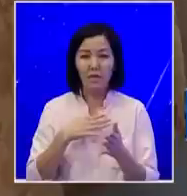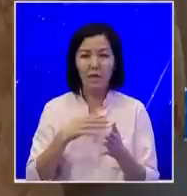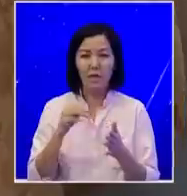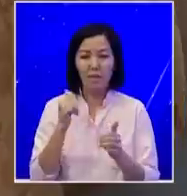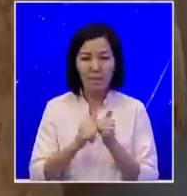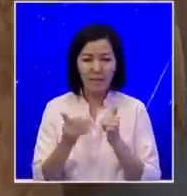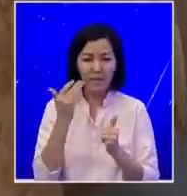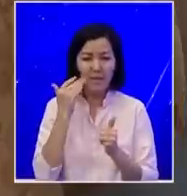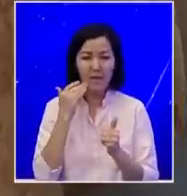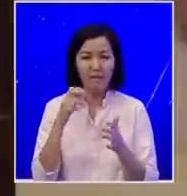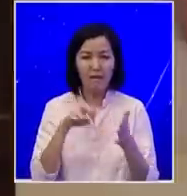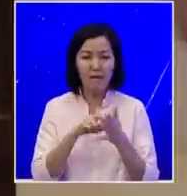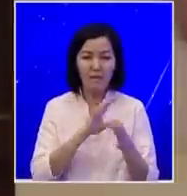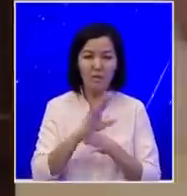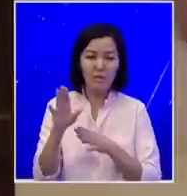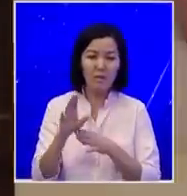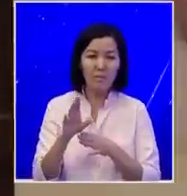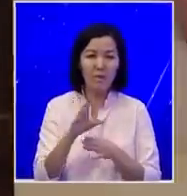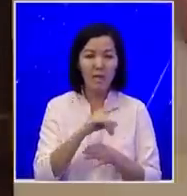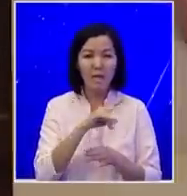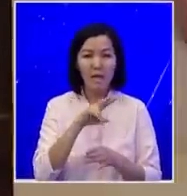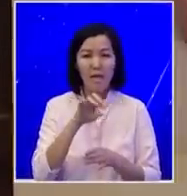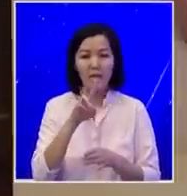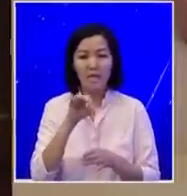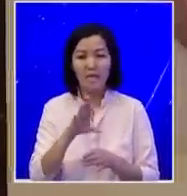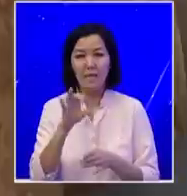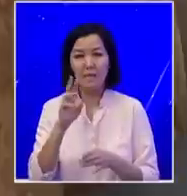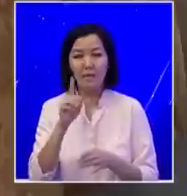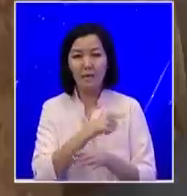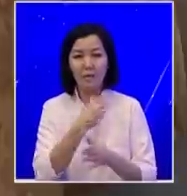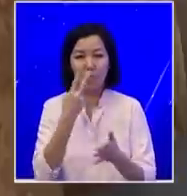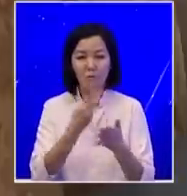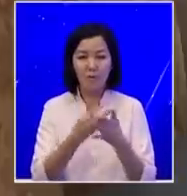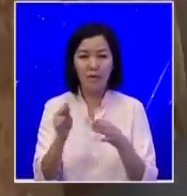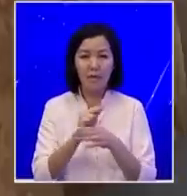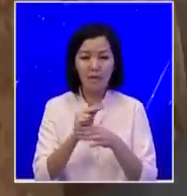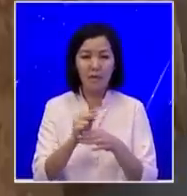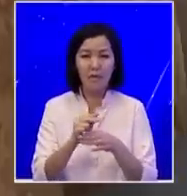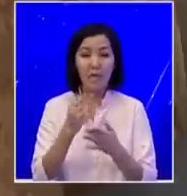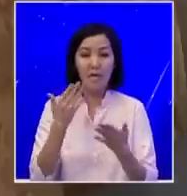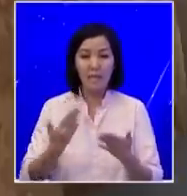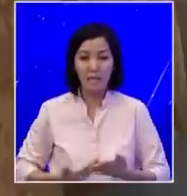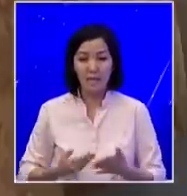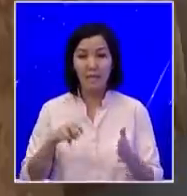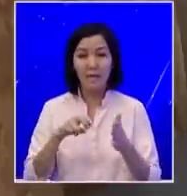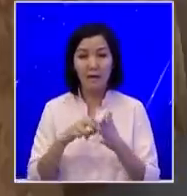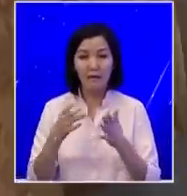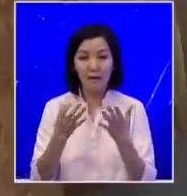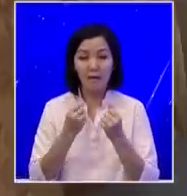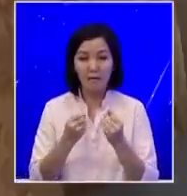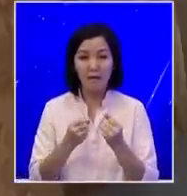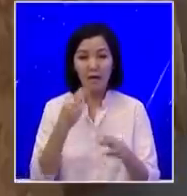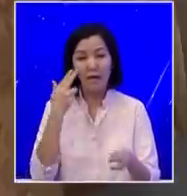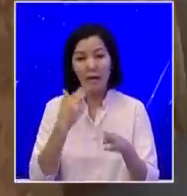болған. Сөйтсек, Ленинградтан Самарқанға әскери госпиталға жатқызылыпты. Тәуір болғаннан кейін тірі деп тағы хат келген. Сол кезде ғана